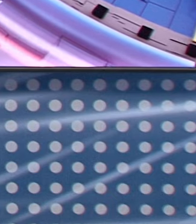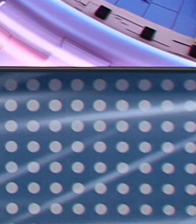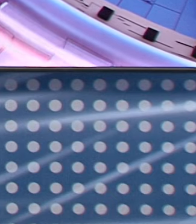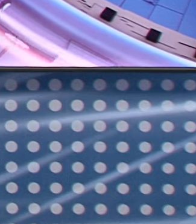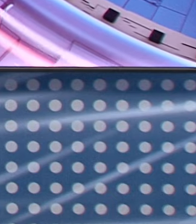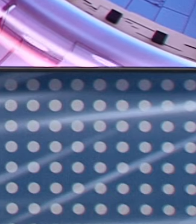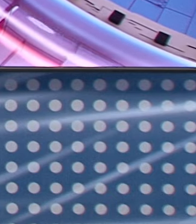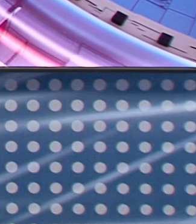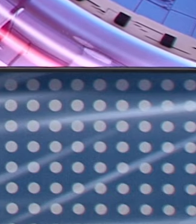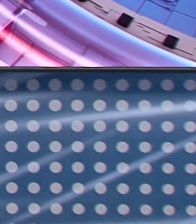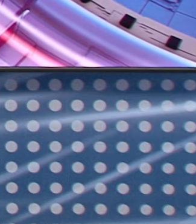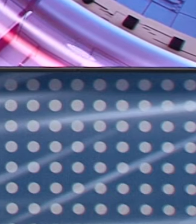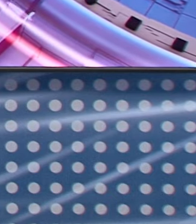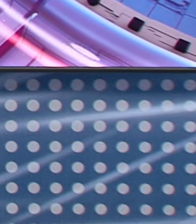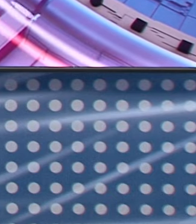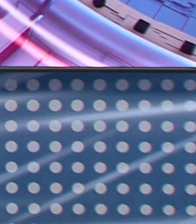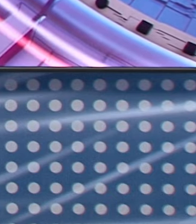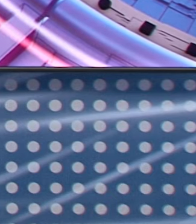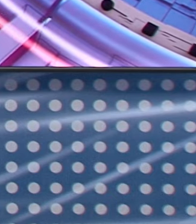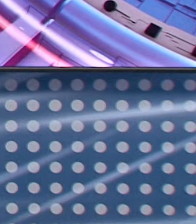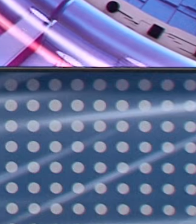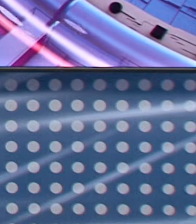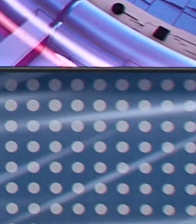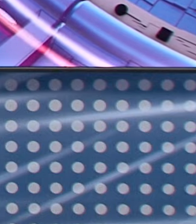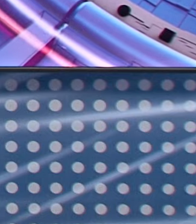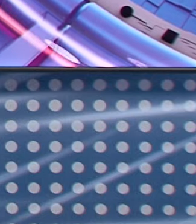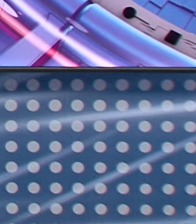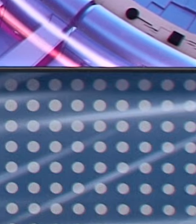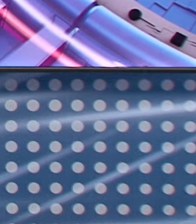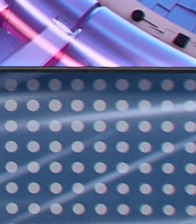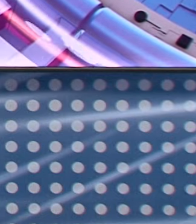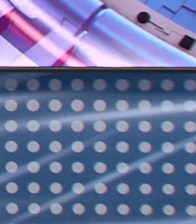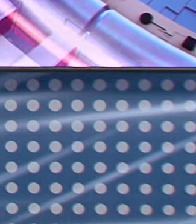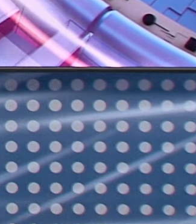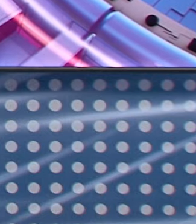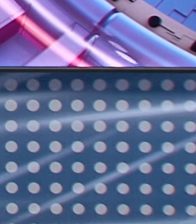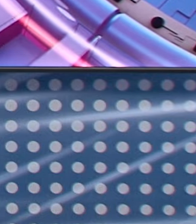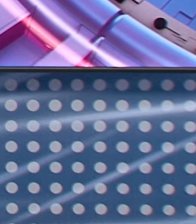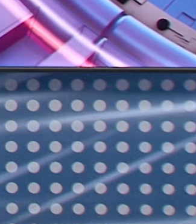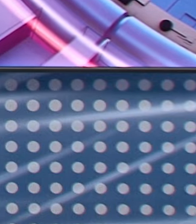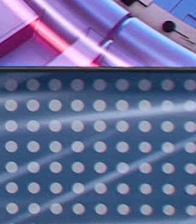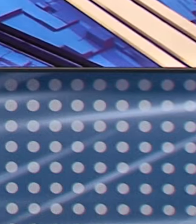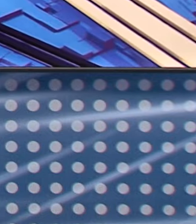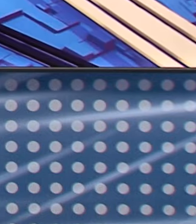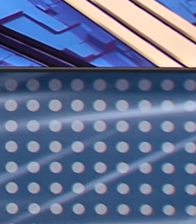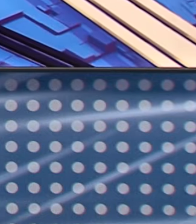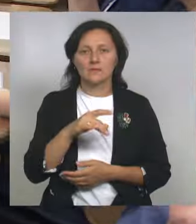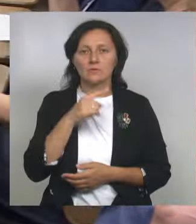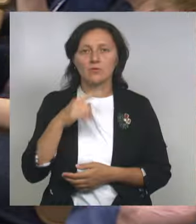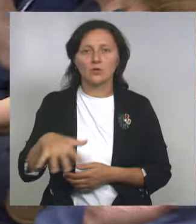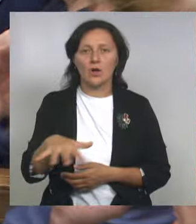о сегодняшнем заседании областной думы. Депутаты определили, кто будет представлять наш субъект в Верхней палате парламента страны.